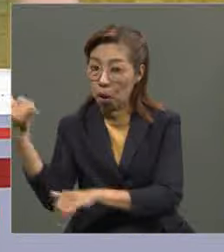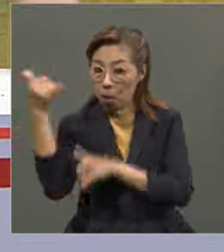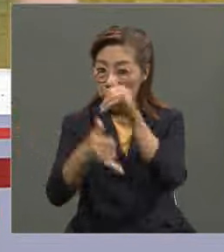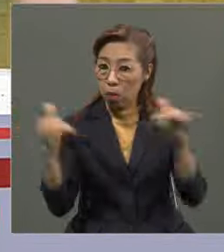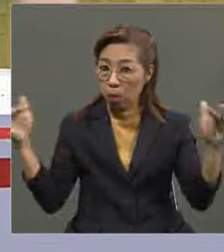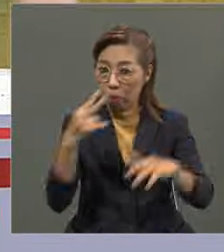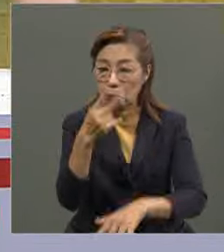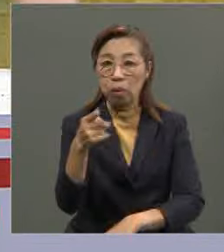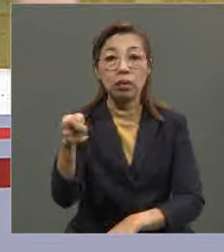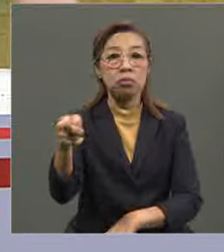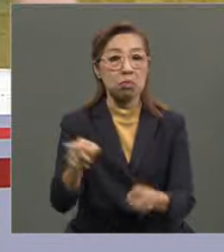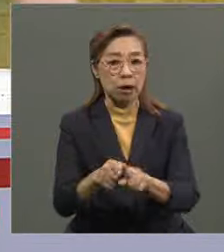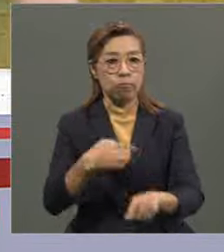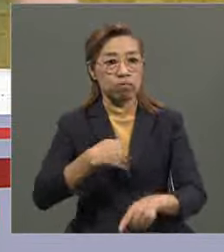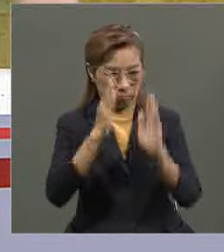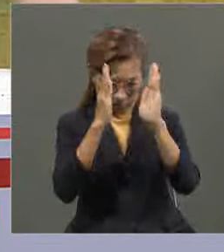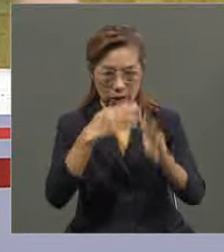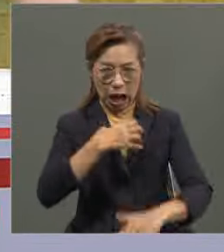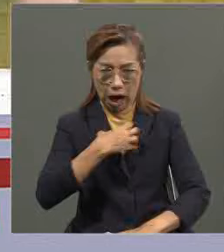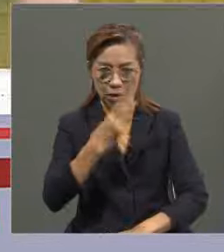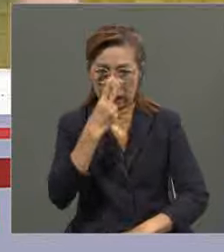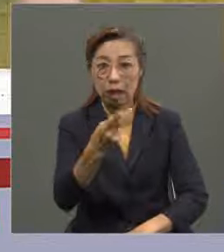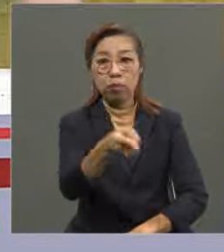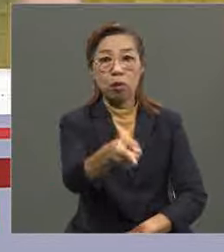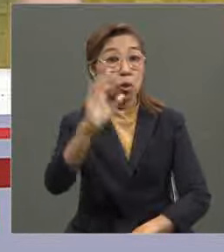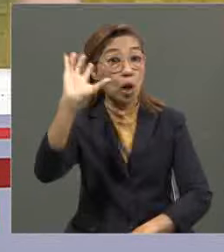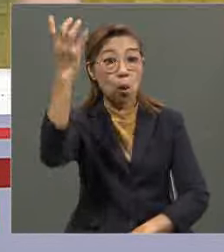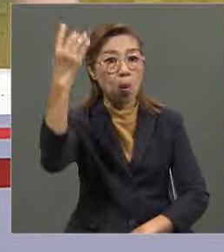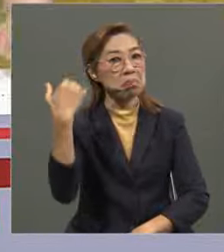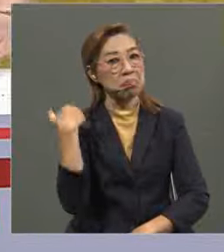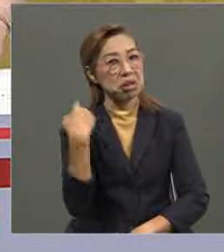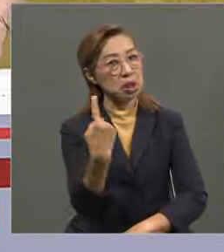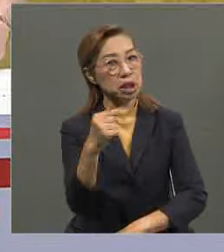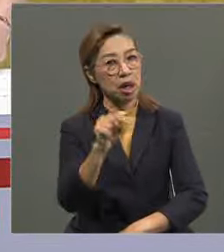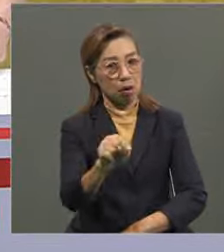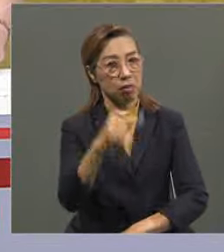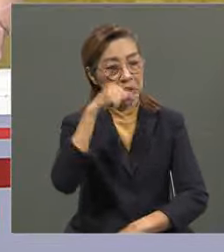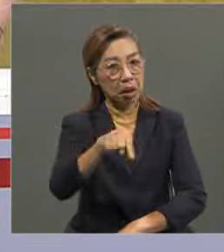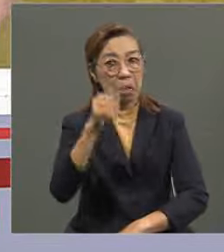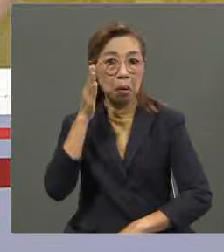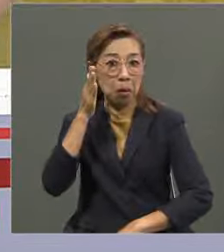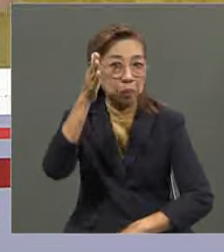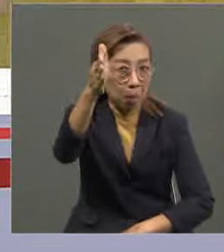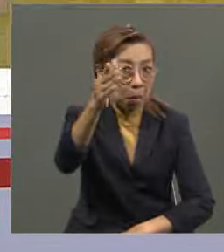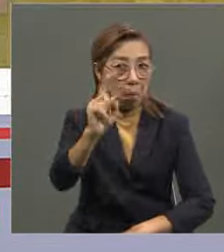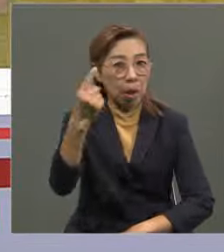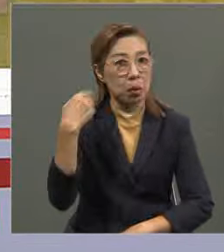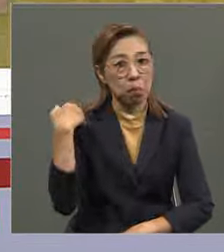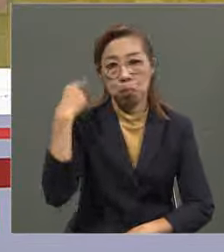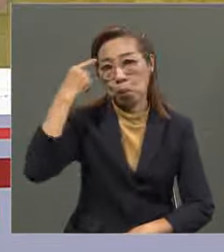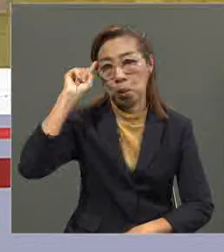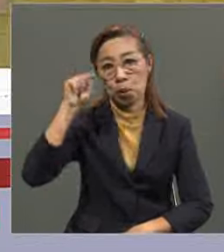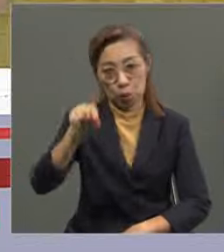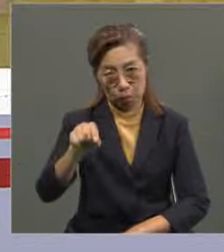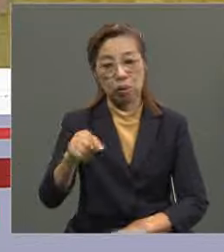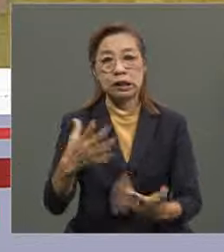คนเนี่ยเขาก็บอกว่าคือเขาตั้งใจมาเลยนะเพราะว่านี่คือหนึ่งเดียวในโลกแล้วก็ไม่รู้ว่าจะมีโอกาสได้รับชมด้วยตาตัวเองแบบนี้อีก